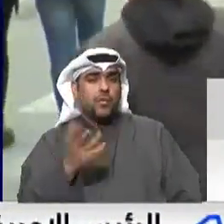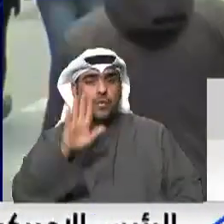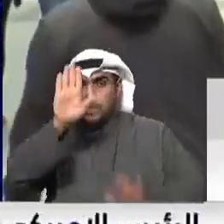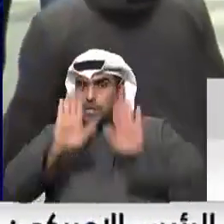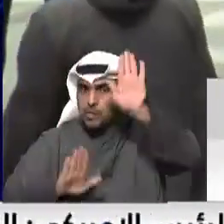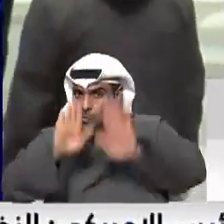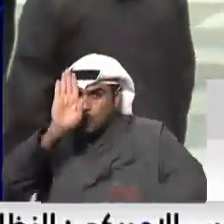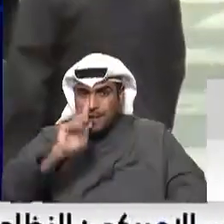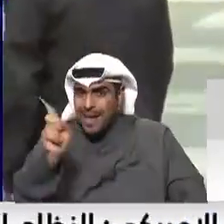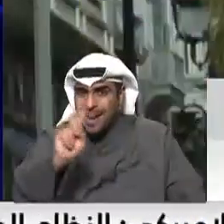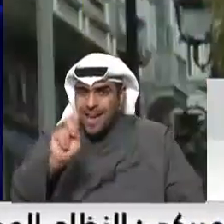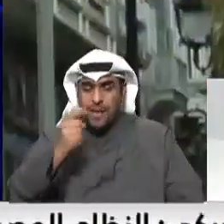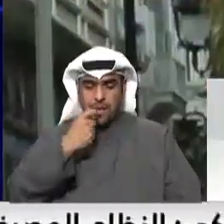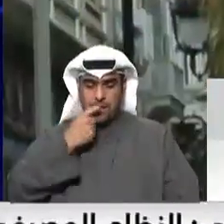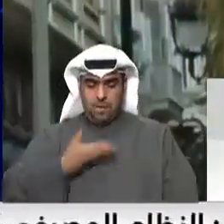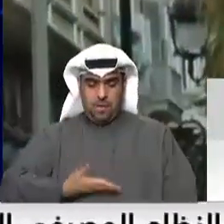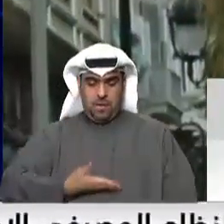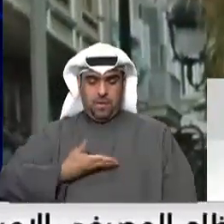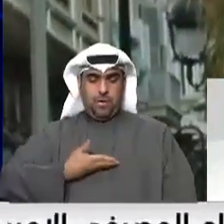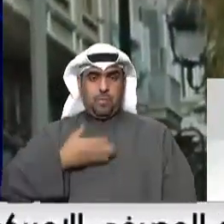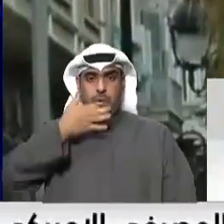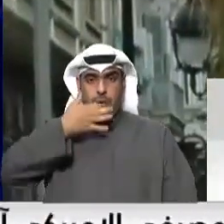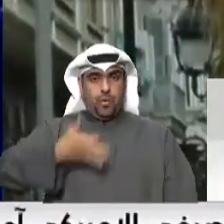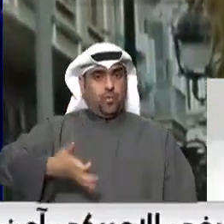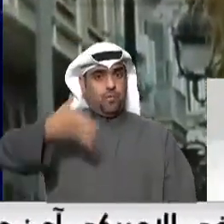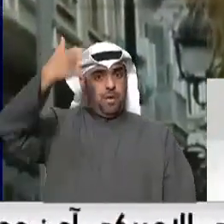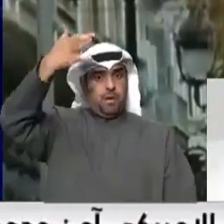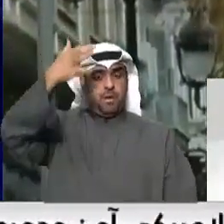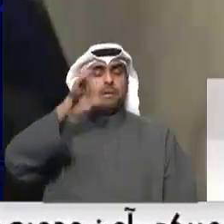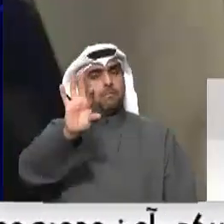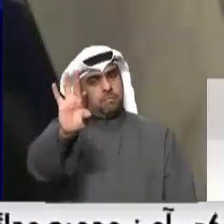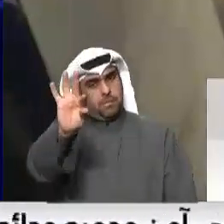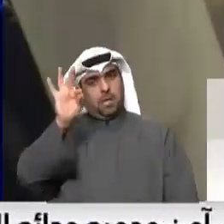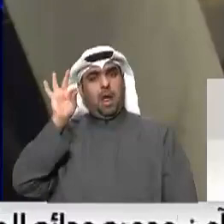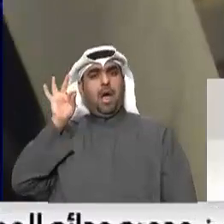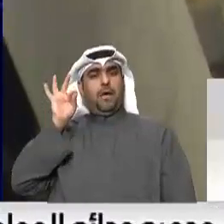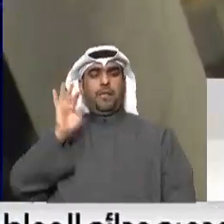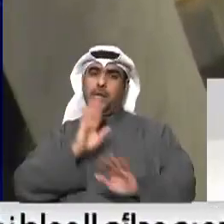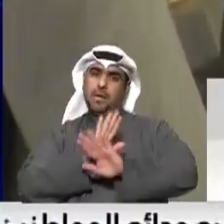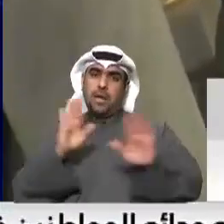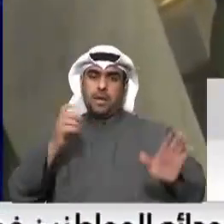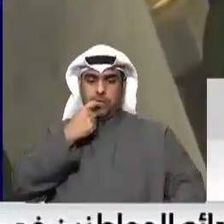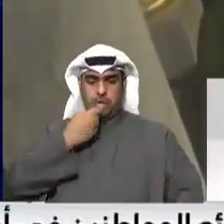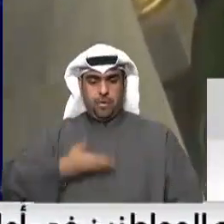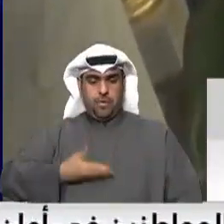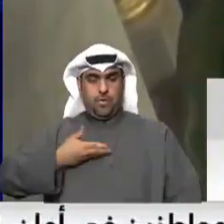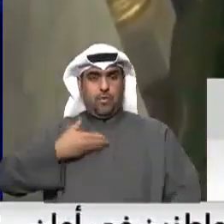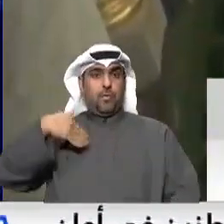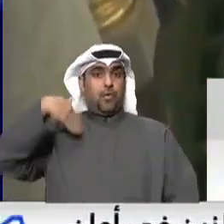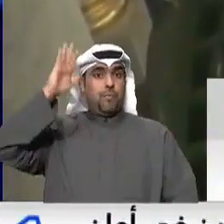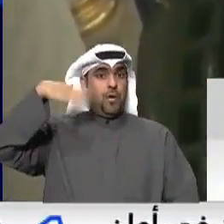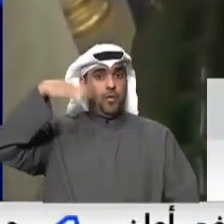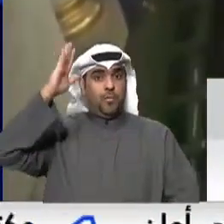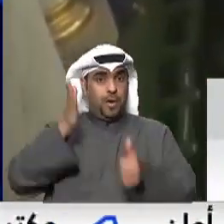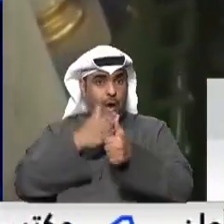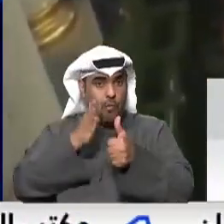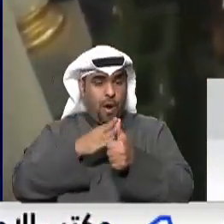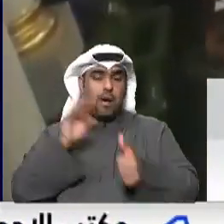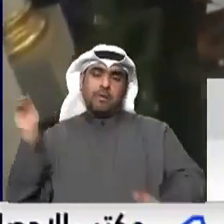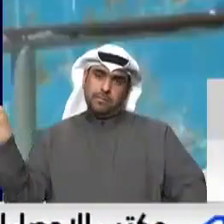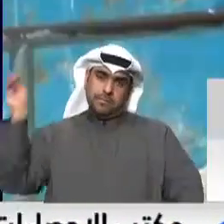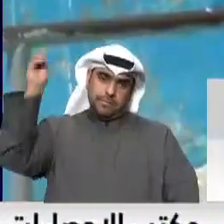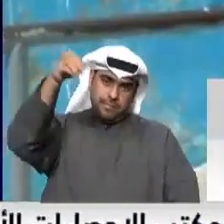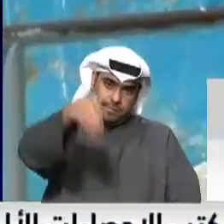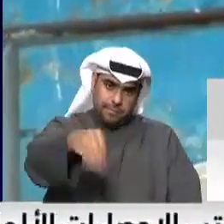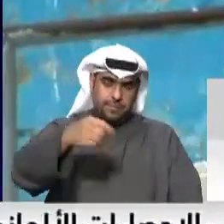الشعب الجديد وذلك وفق نظام التصويت. وقد أفرزت الجلسة العامة الافتتاحية انتخاب